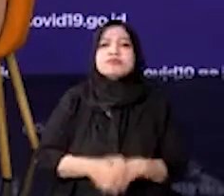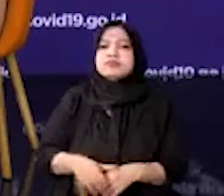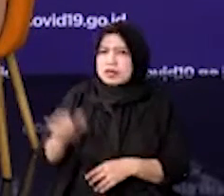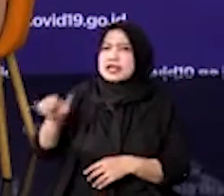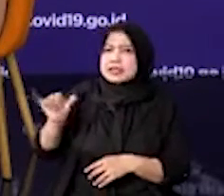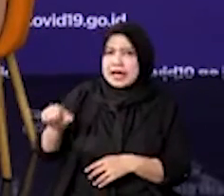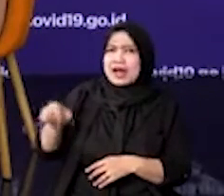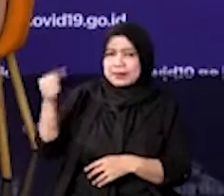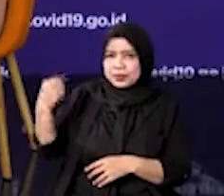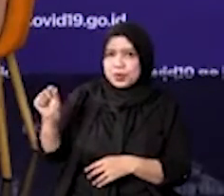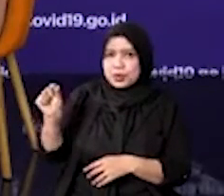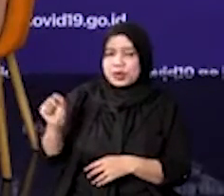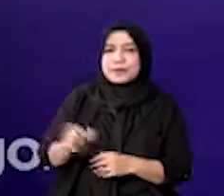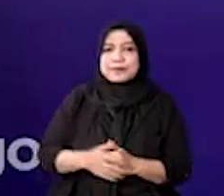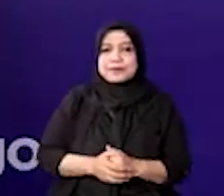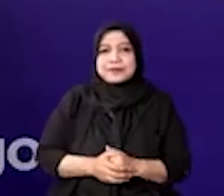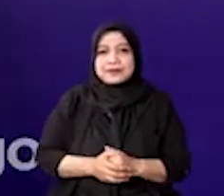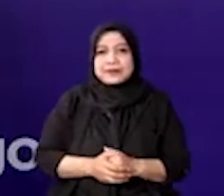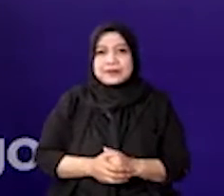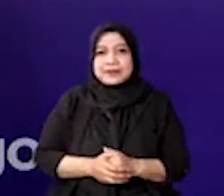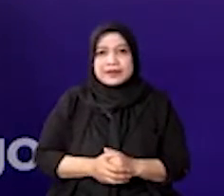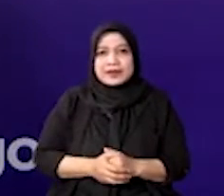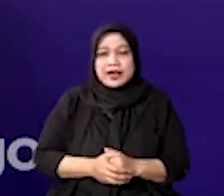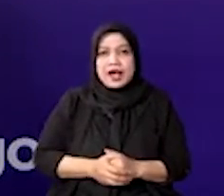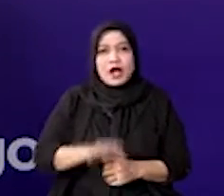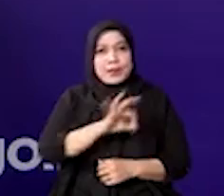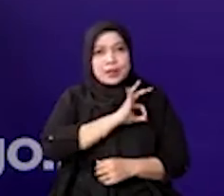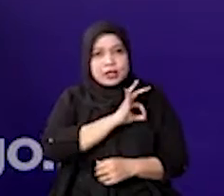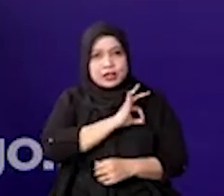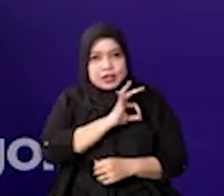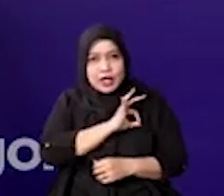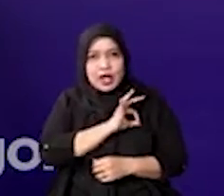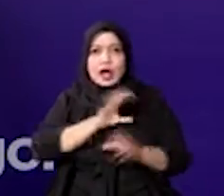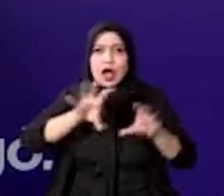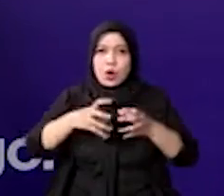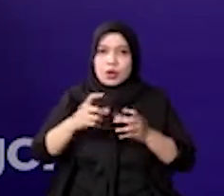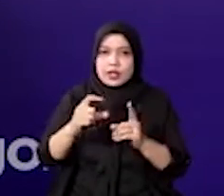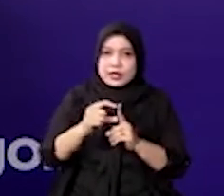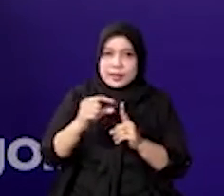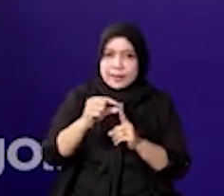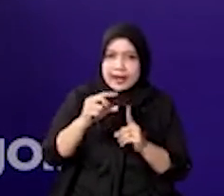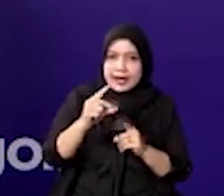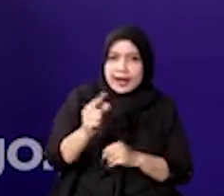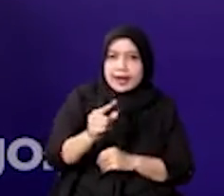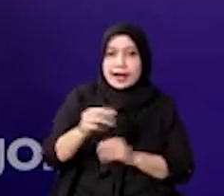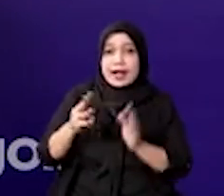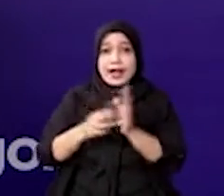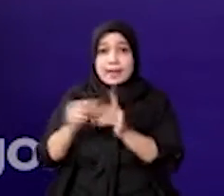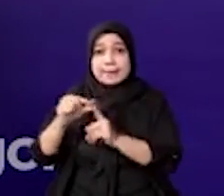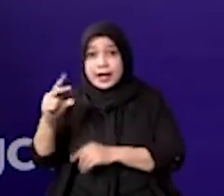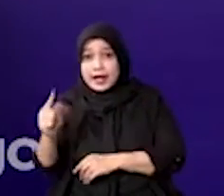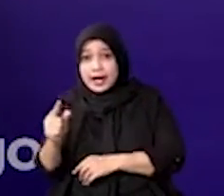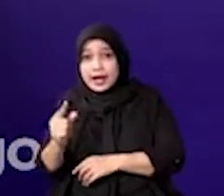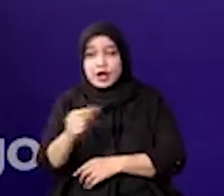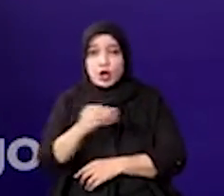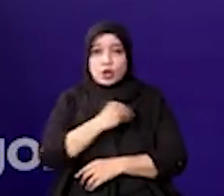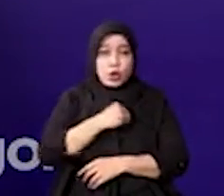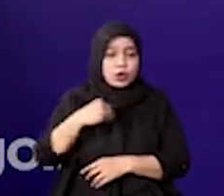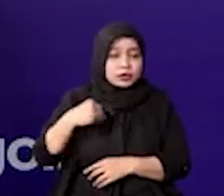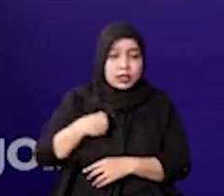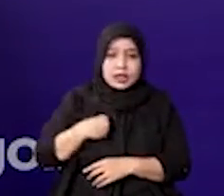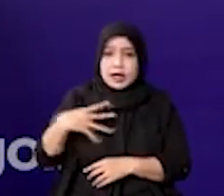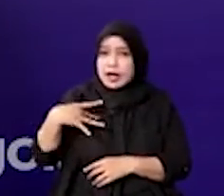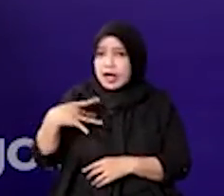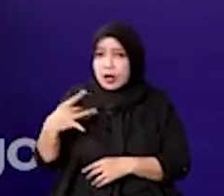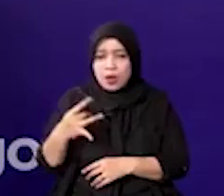Mbak karena di pemerintahan sendiri mereka beliau-beliau sendiri juga dari presidennya anggota dpr-nya mpr-nya menterinya sampai